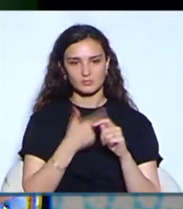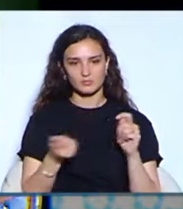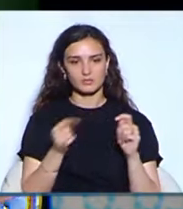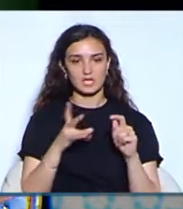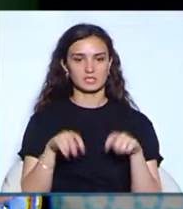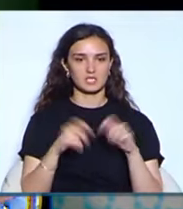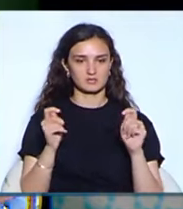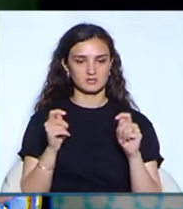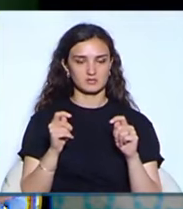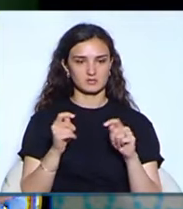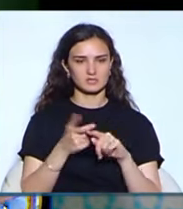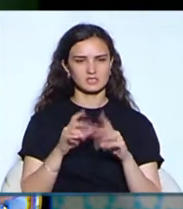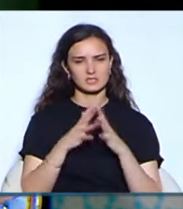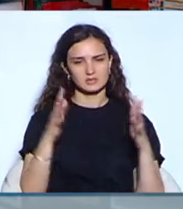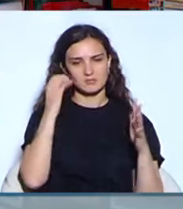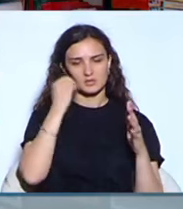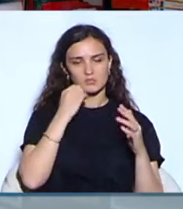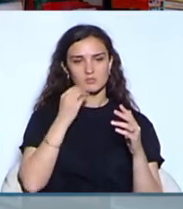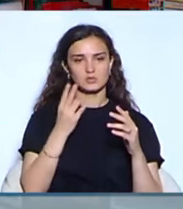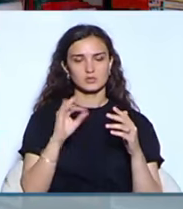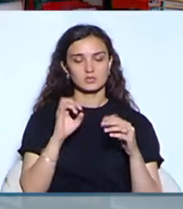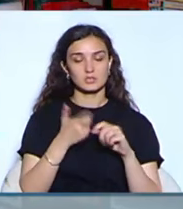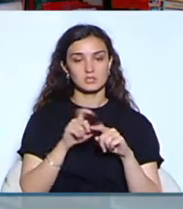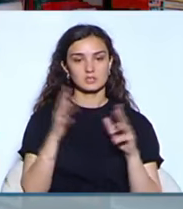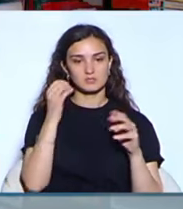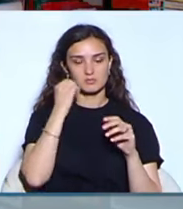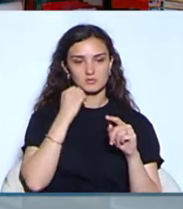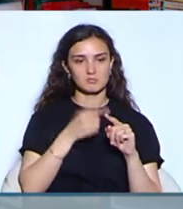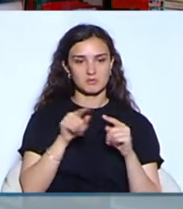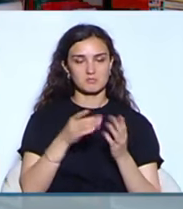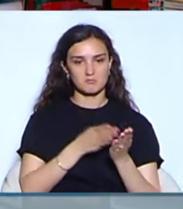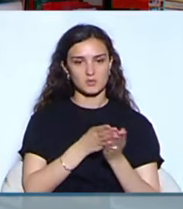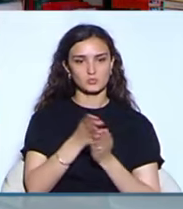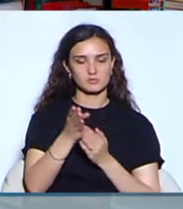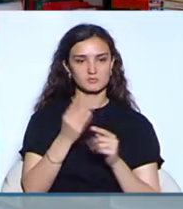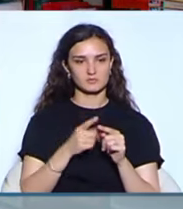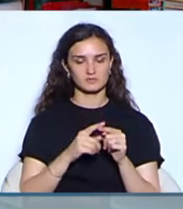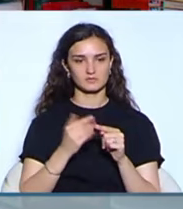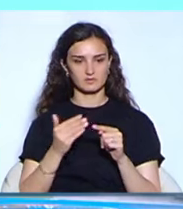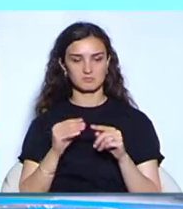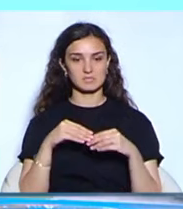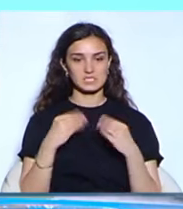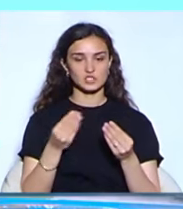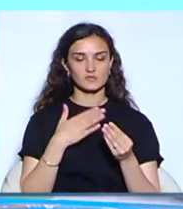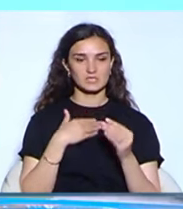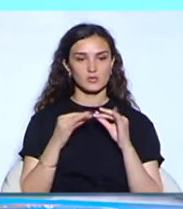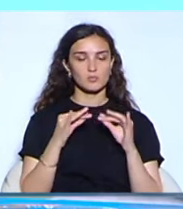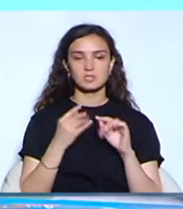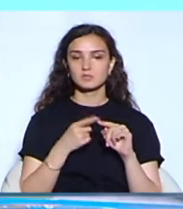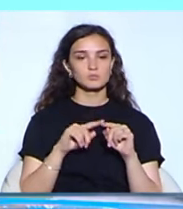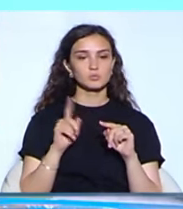დაირღვას. მადლობა, ცოტნე, აუცილებლად უნდა გითხრათ, მადლობა აი ამ მიმართულებისთვის, რომელიც ახლა თქვენ მიეცით ჩვენ საუბარს, იმიტომ